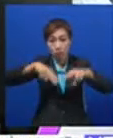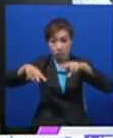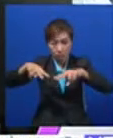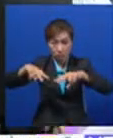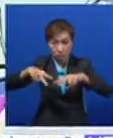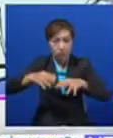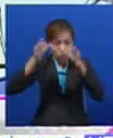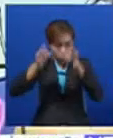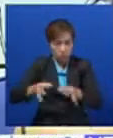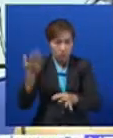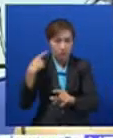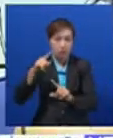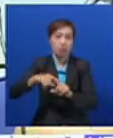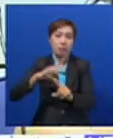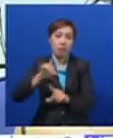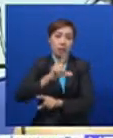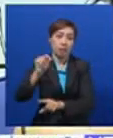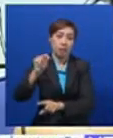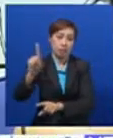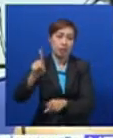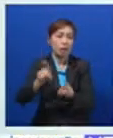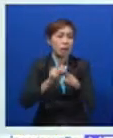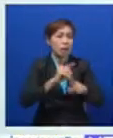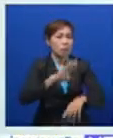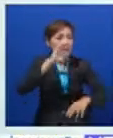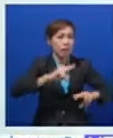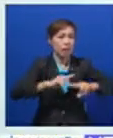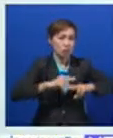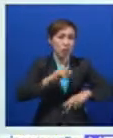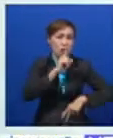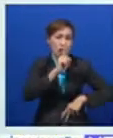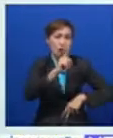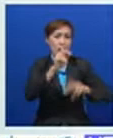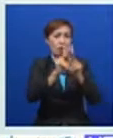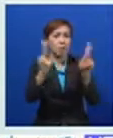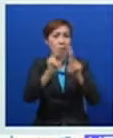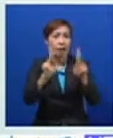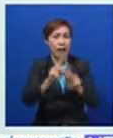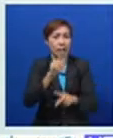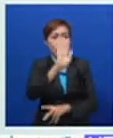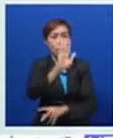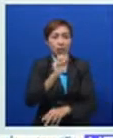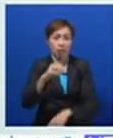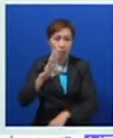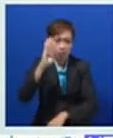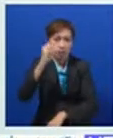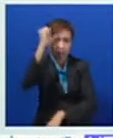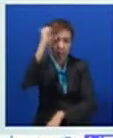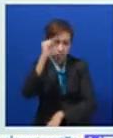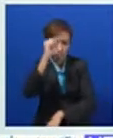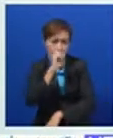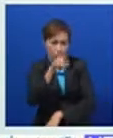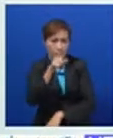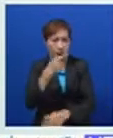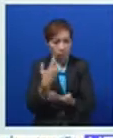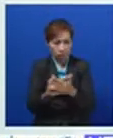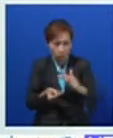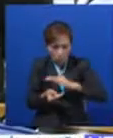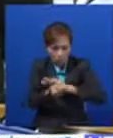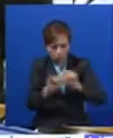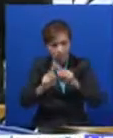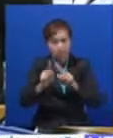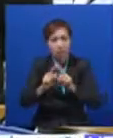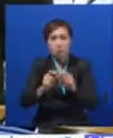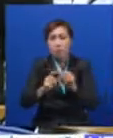21สิงหาคมไม่รับฟ้องคดีที่เอกชนยื่นฟ้องคณะกรรมการขสมกโดยกล่าวหาว่าทุจริตการ